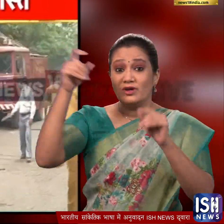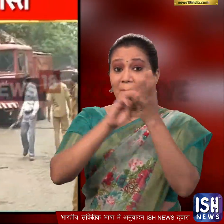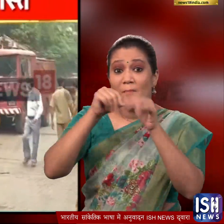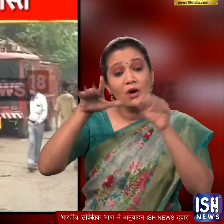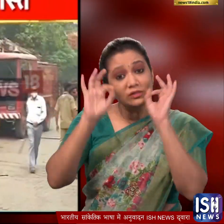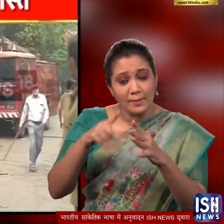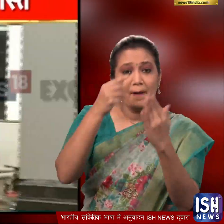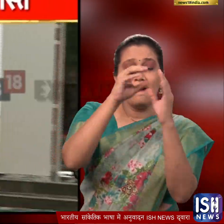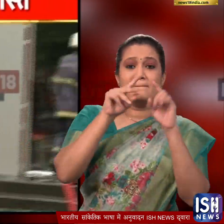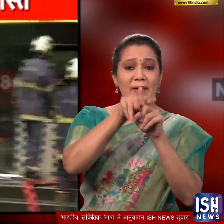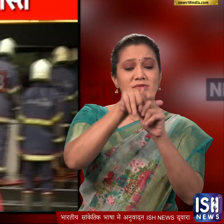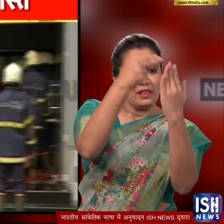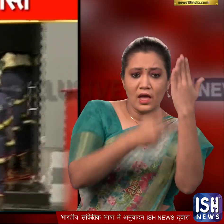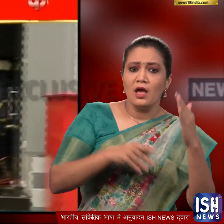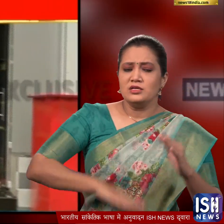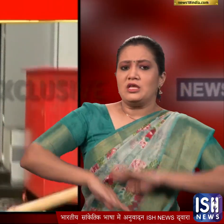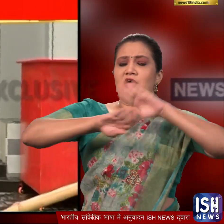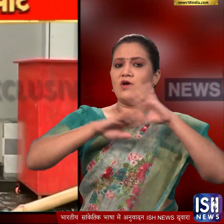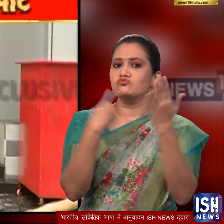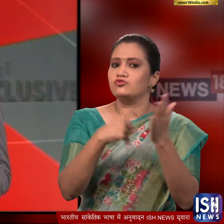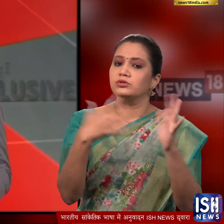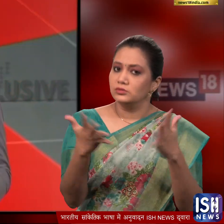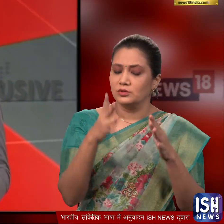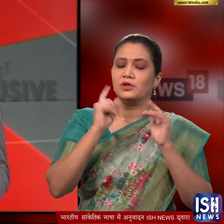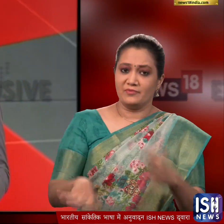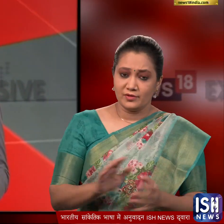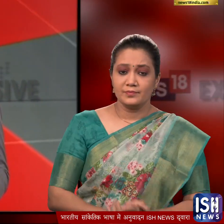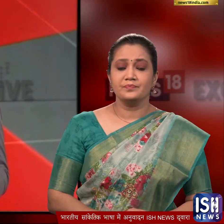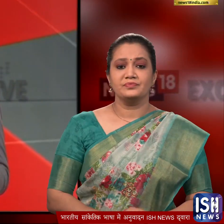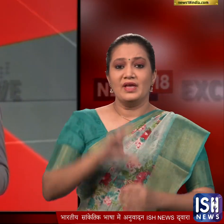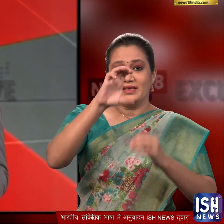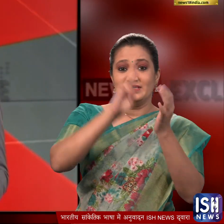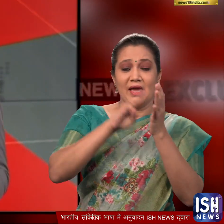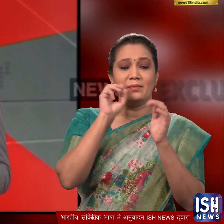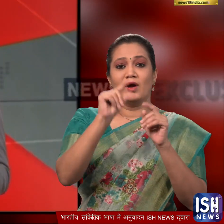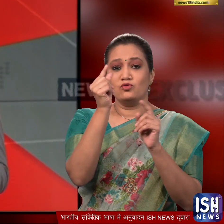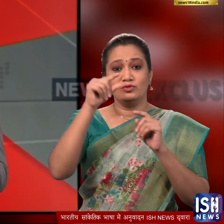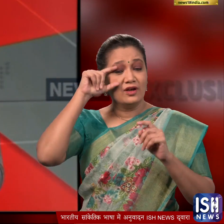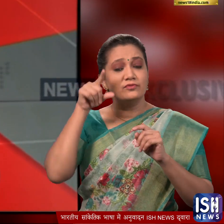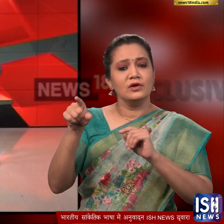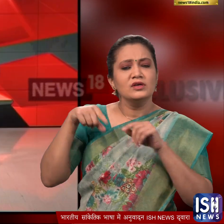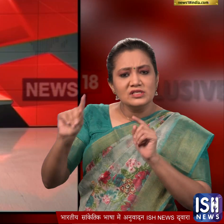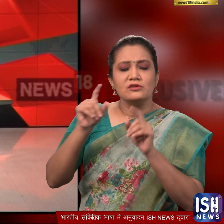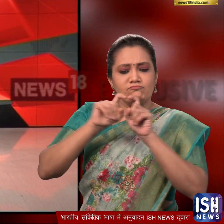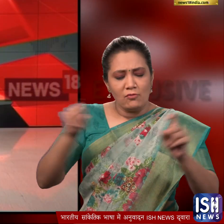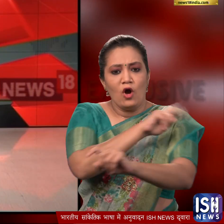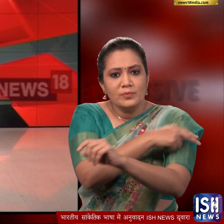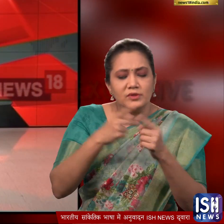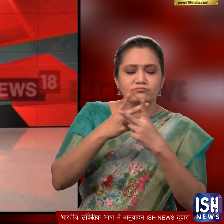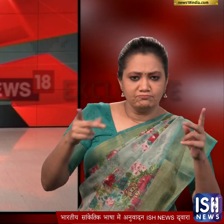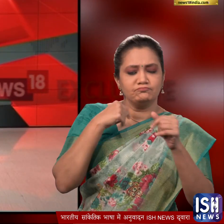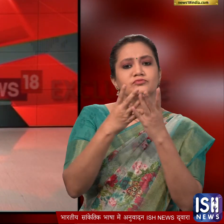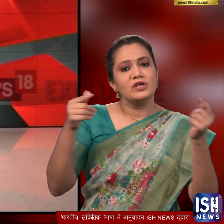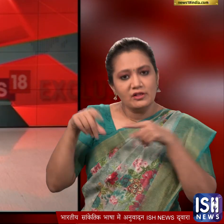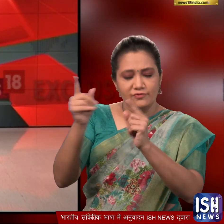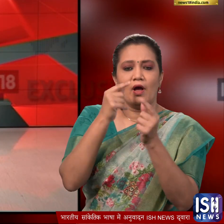बीएमसी की उस लिस्ट में था जहां इंतजाम नाकाफी पाए गए थे। लेकिन महाराष्ट्र के मुख्यमंत्री उद्धव ठाकरे खुद इस अस्पताल पर सफाई देने के लिए मीडिया